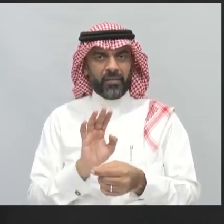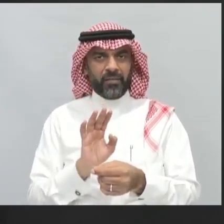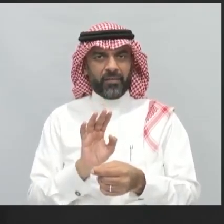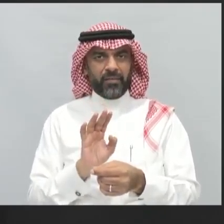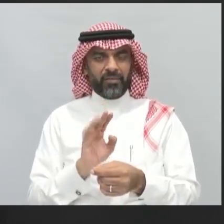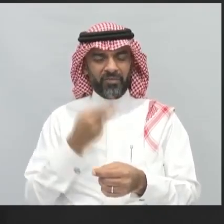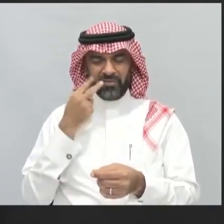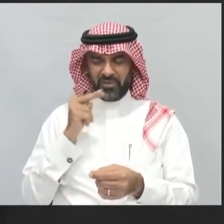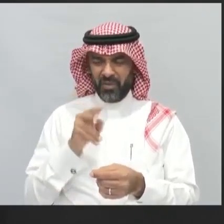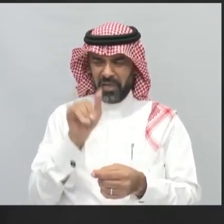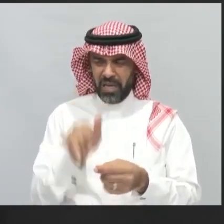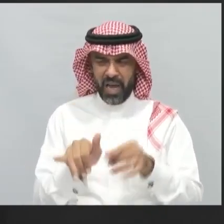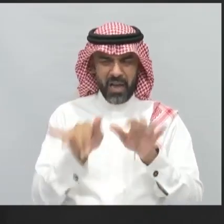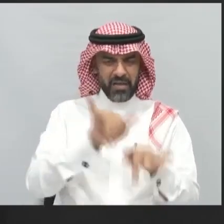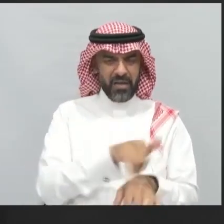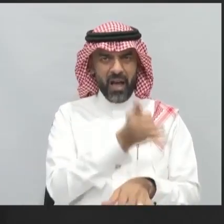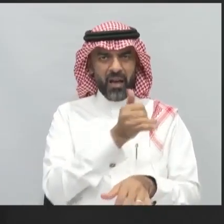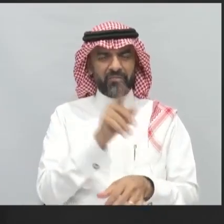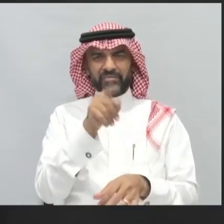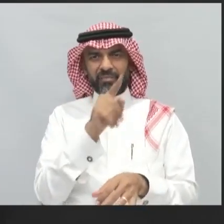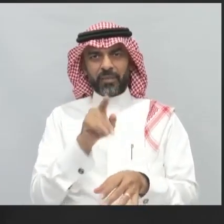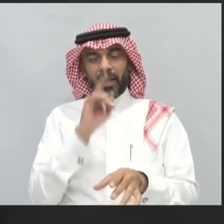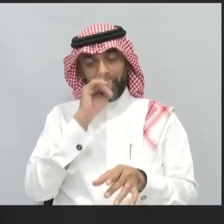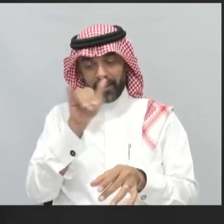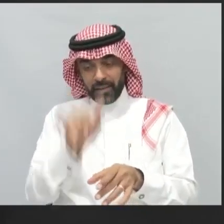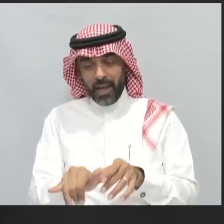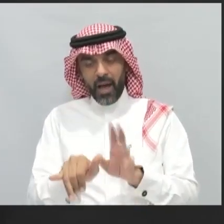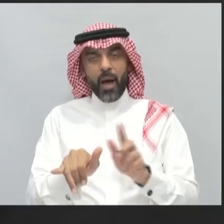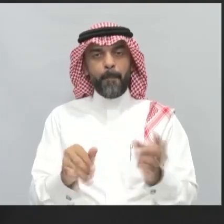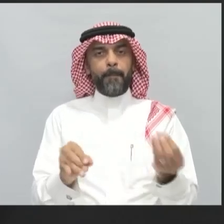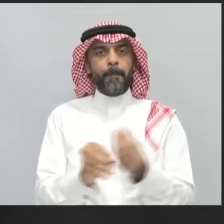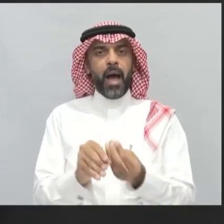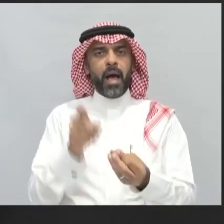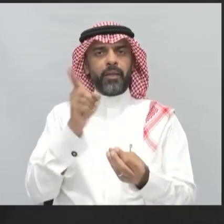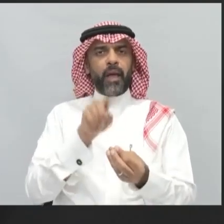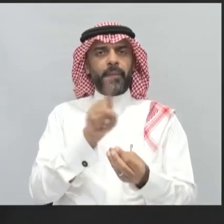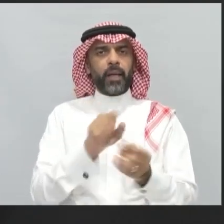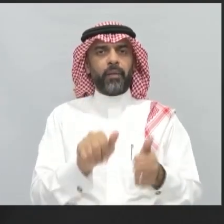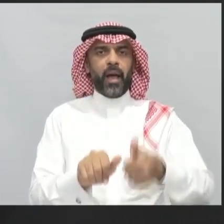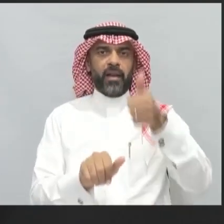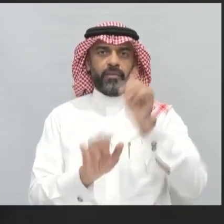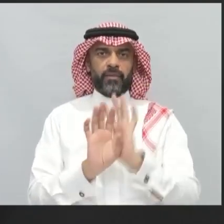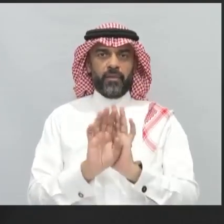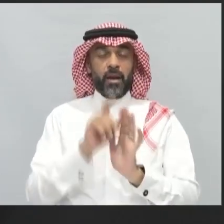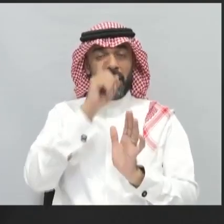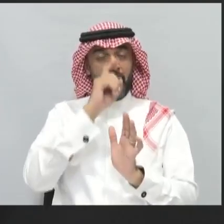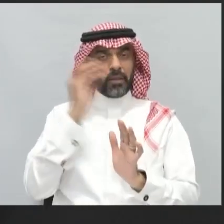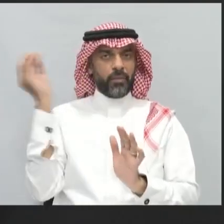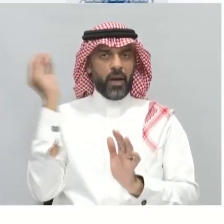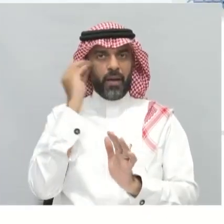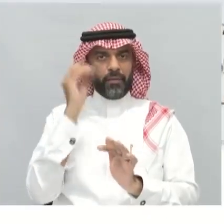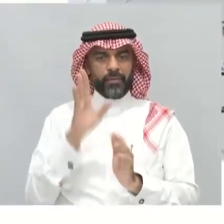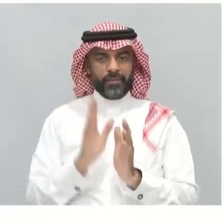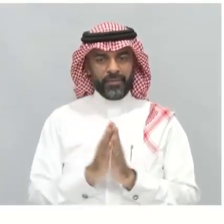الالف اللينه على صوره الف قائمه هكذا هذا هو استنتاج قاعده